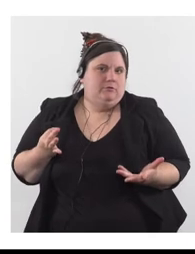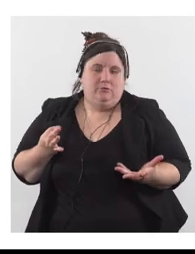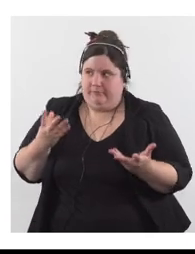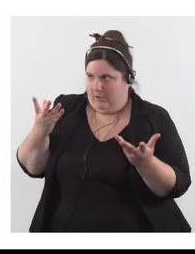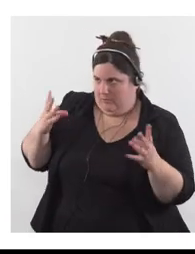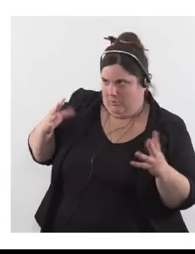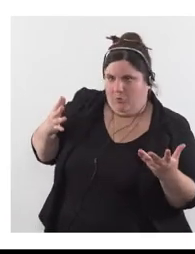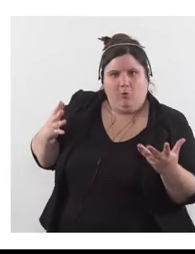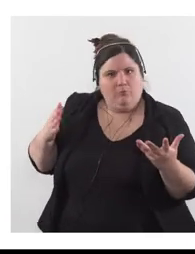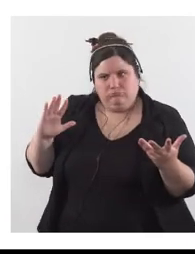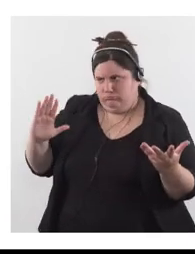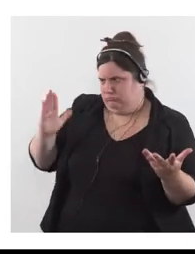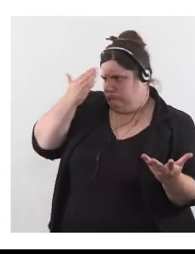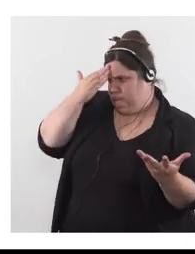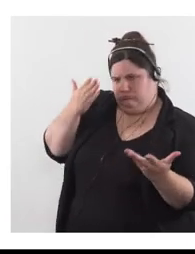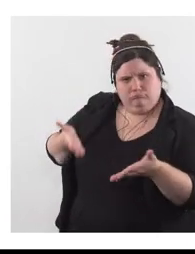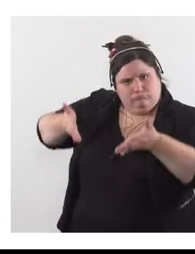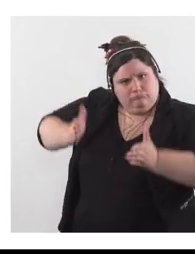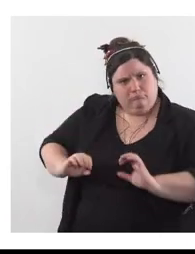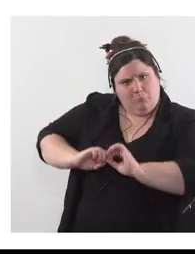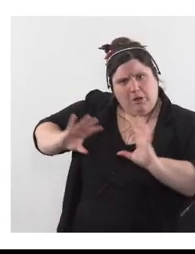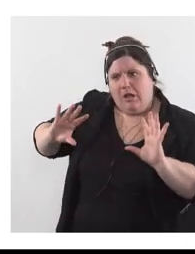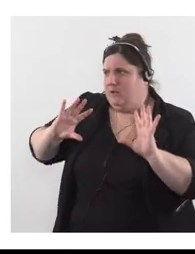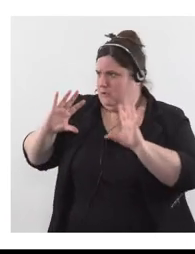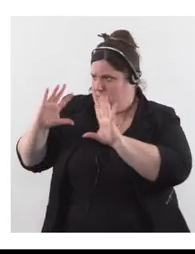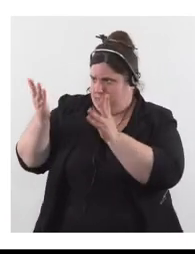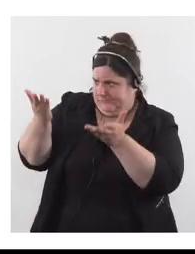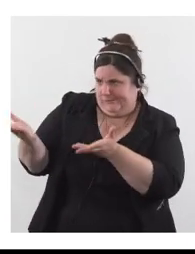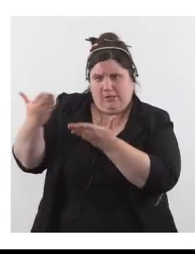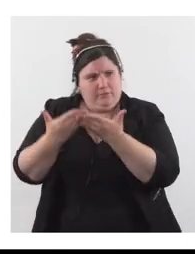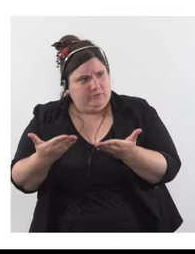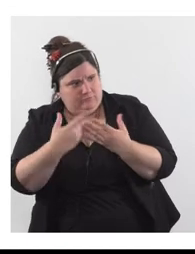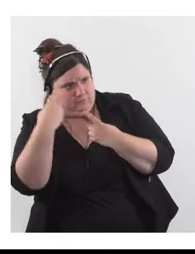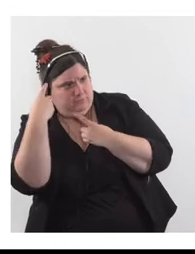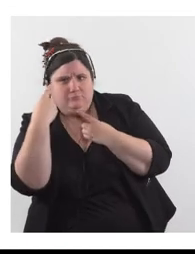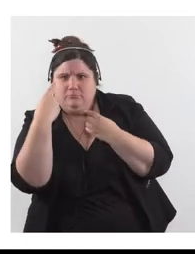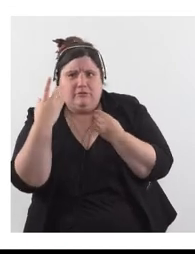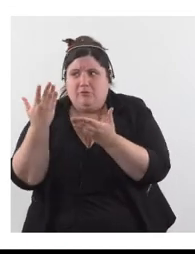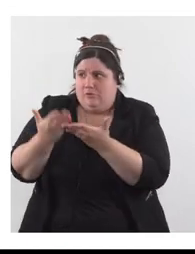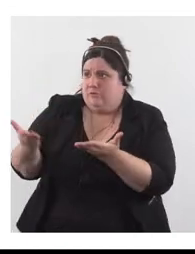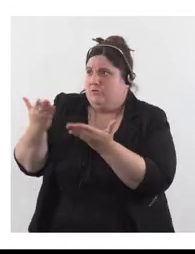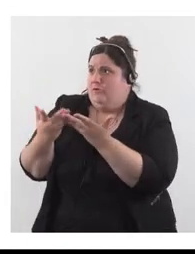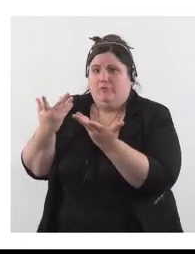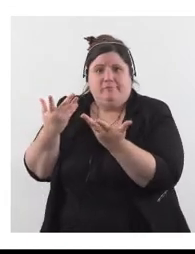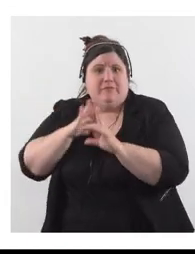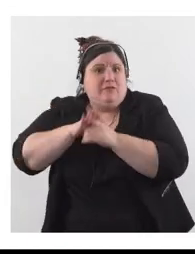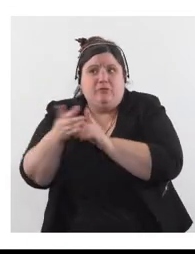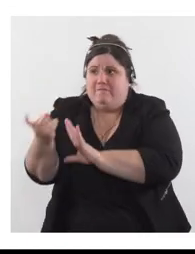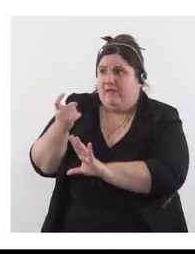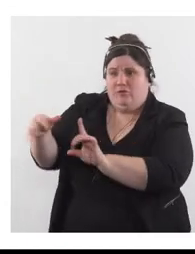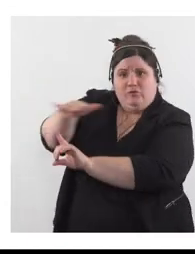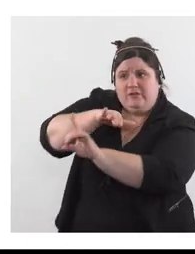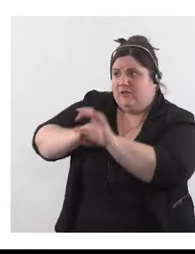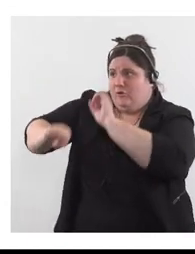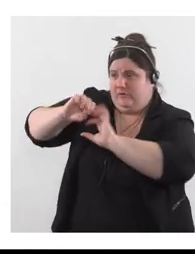faire reconnaître et comment est-ce qu'on va pouvoir adresser sur un plan judiciaire ? Parce que les discriminations structurelles et systémiques sont suffisamment